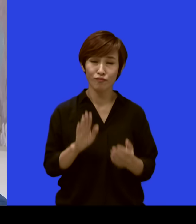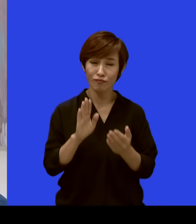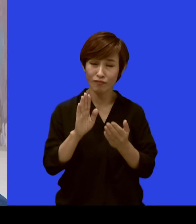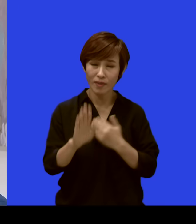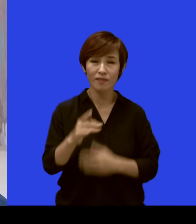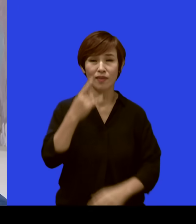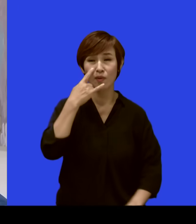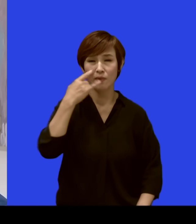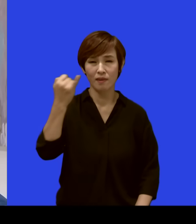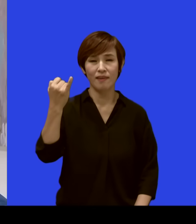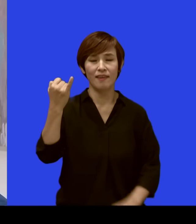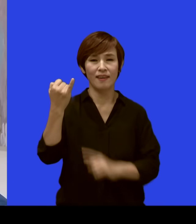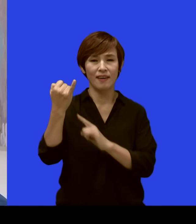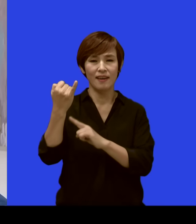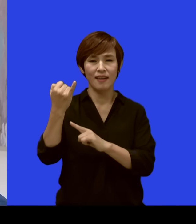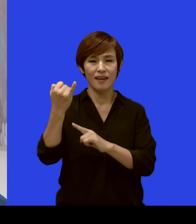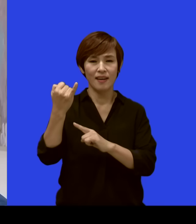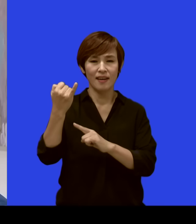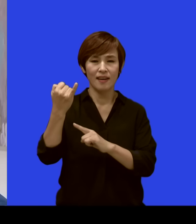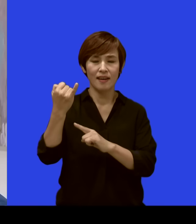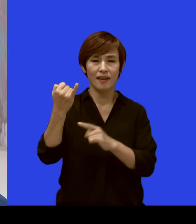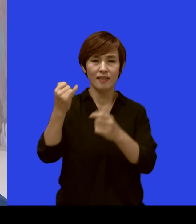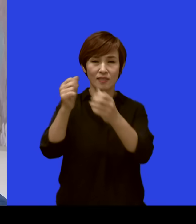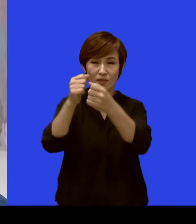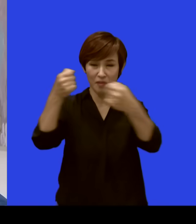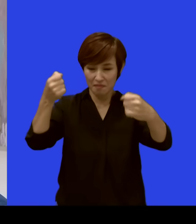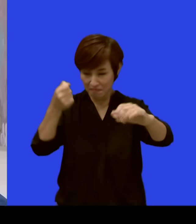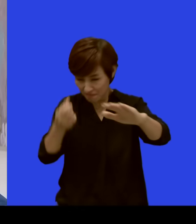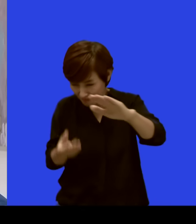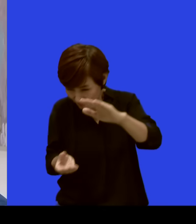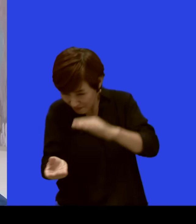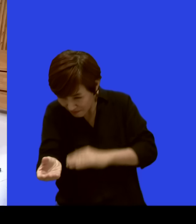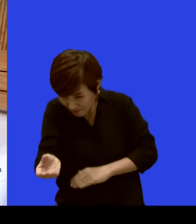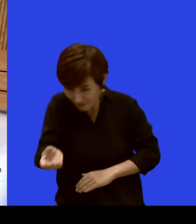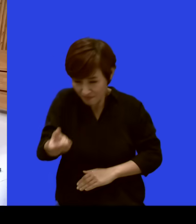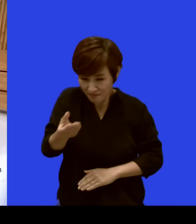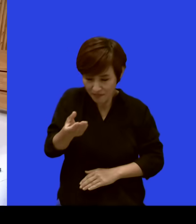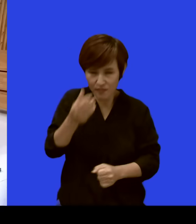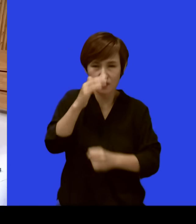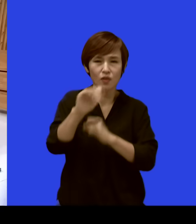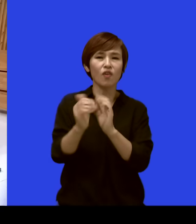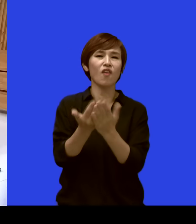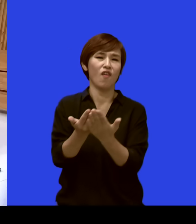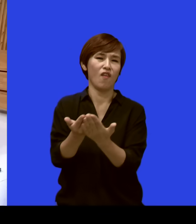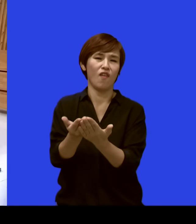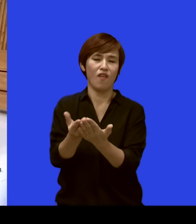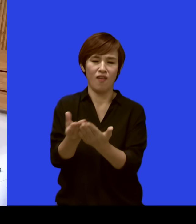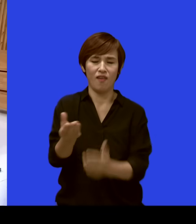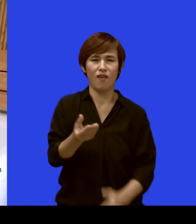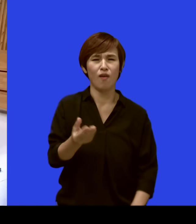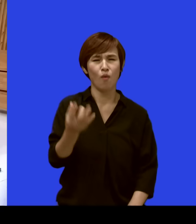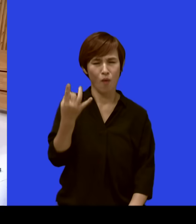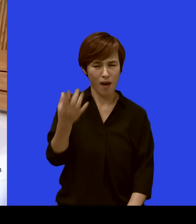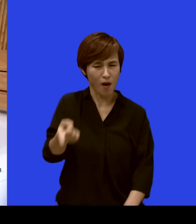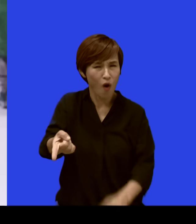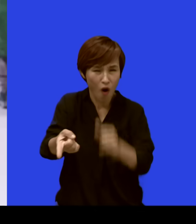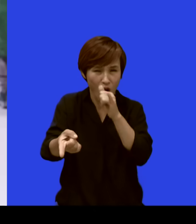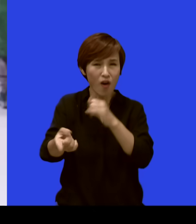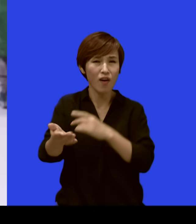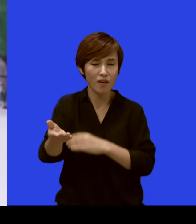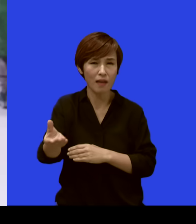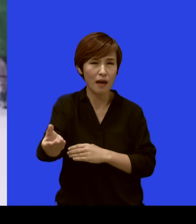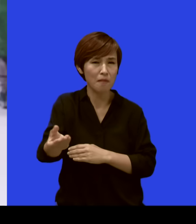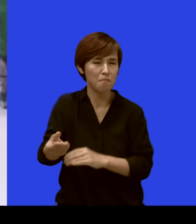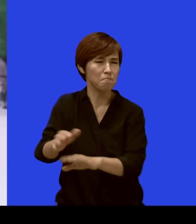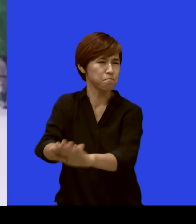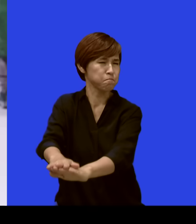나서 하루 종일 장롱 밑에서 성경책하고 찬송가를 끄집어내시더라고요. 우리 집에 이게 있었던 거예요. 근데 어머니가